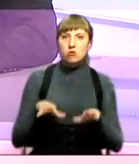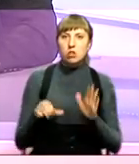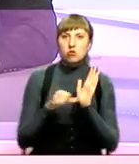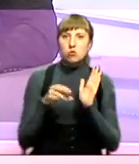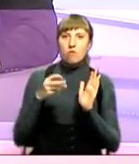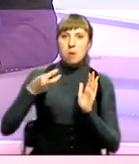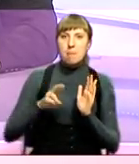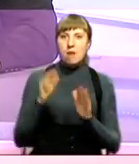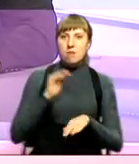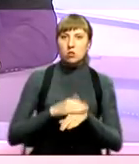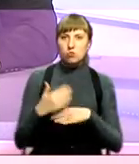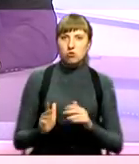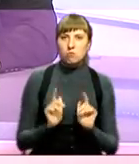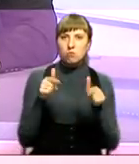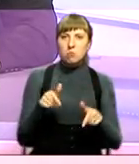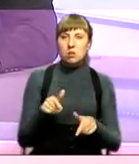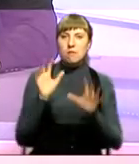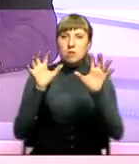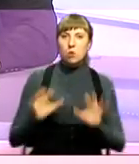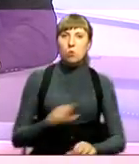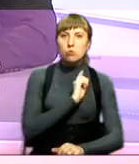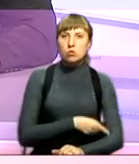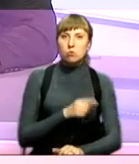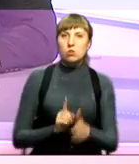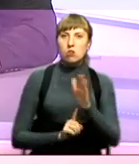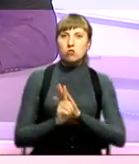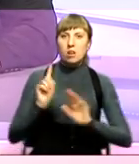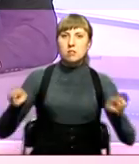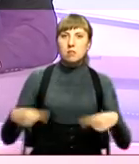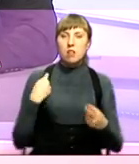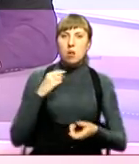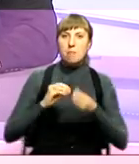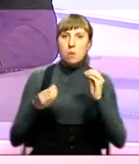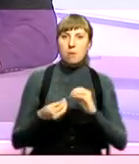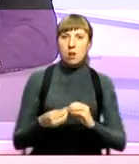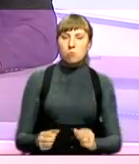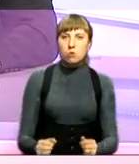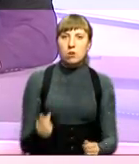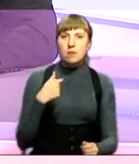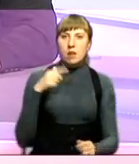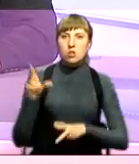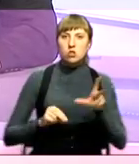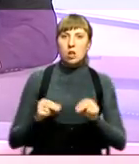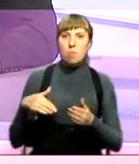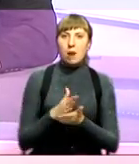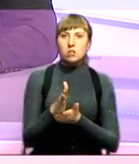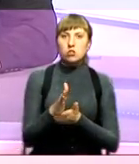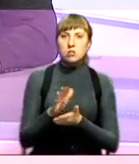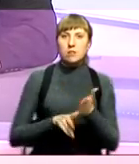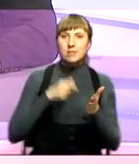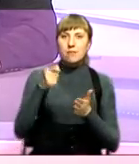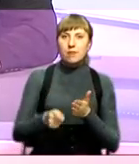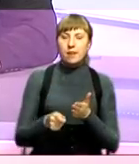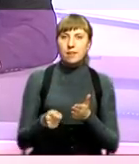6 мая, и фактически оно уже вступило в законную силу и начинает создавать нам проблемы. То есть, я считаю, политическое заявление,